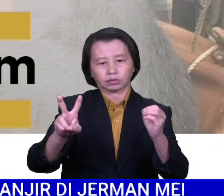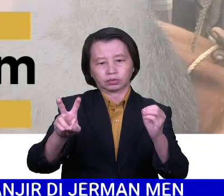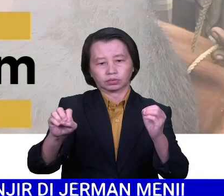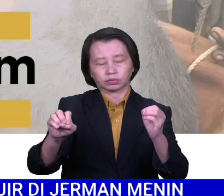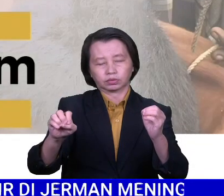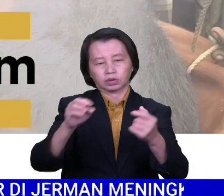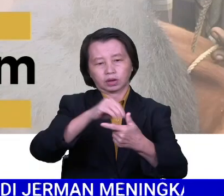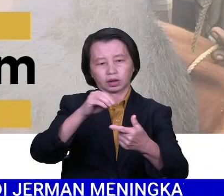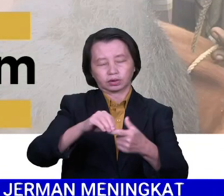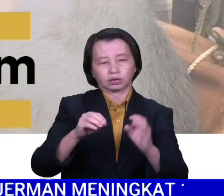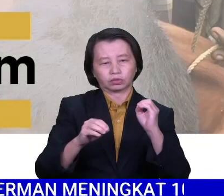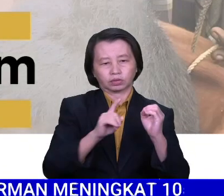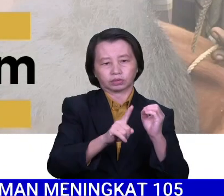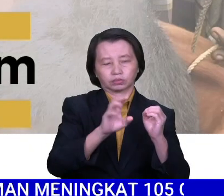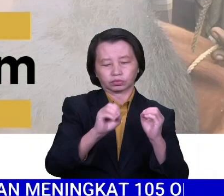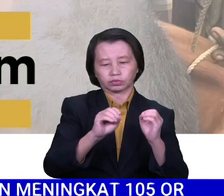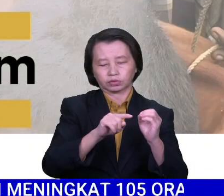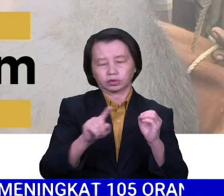010330520 atau